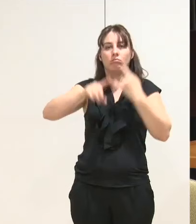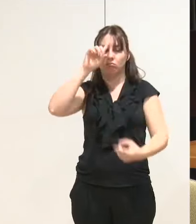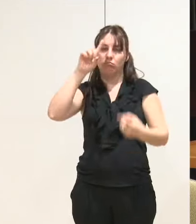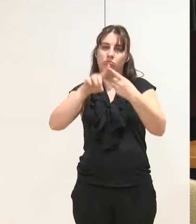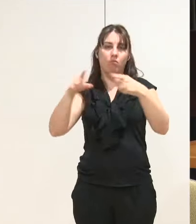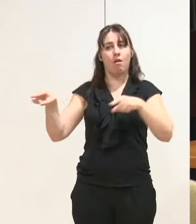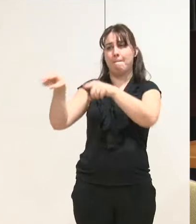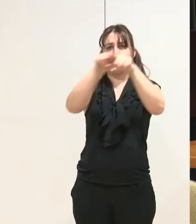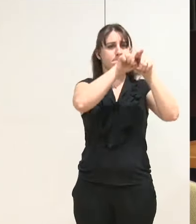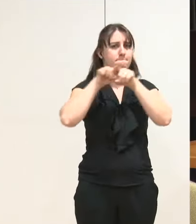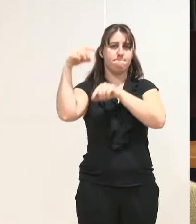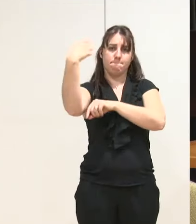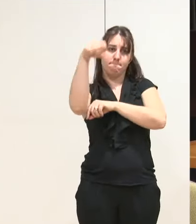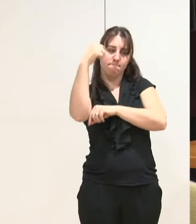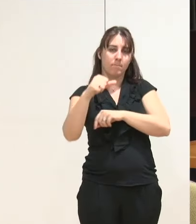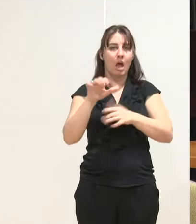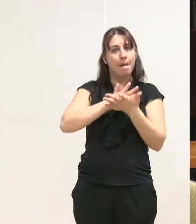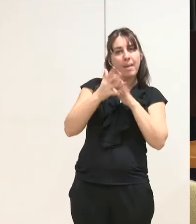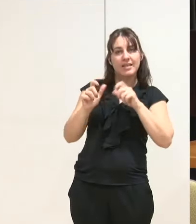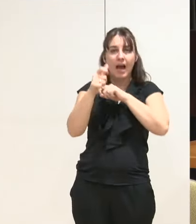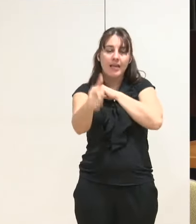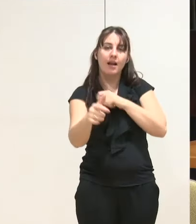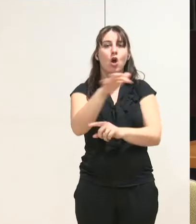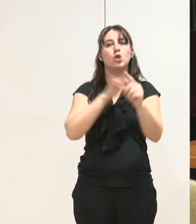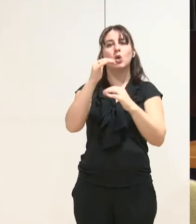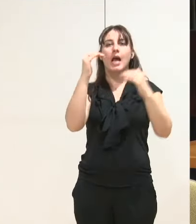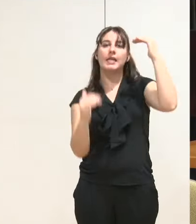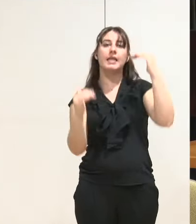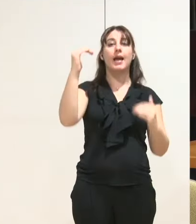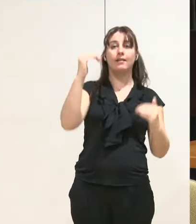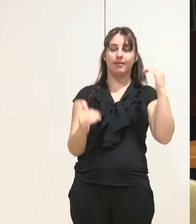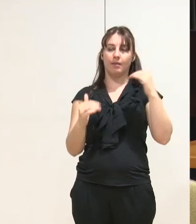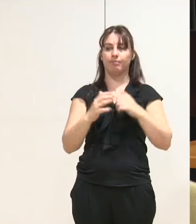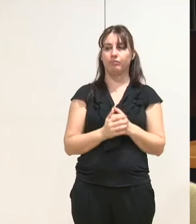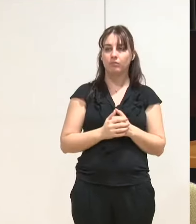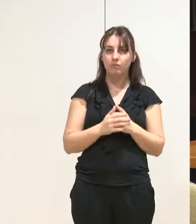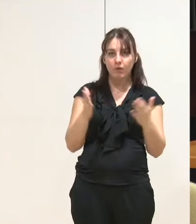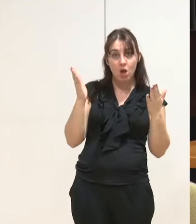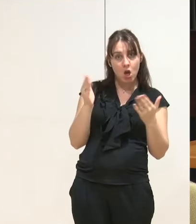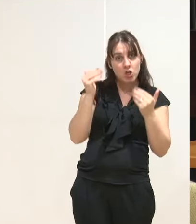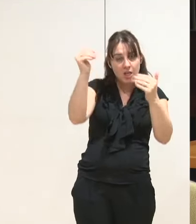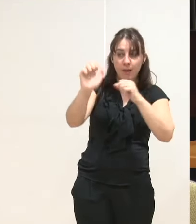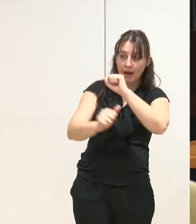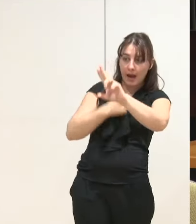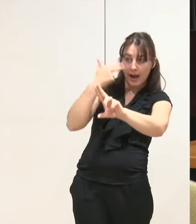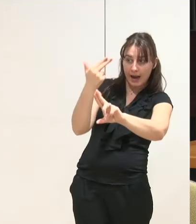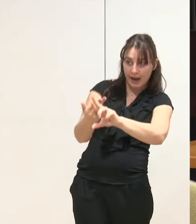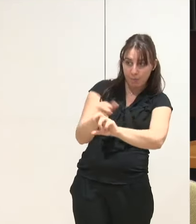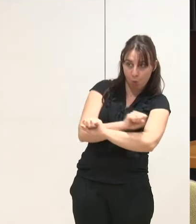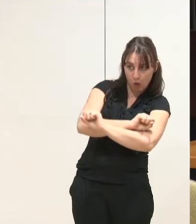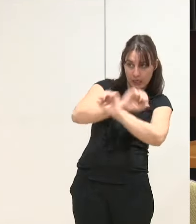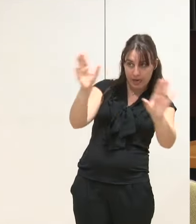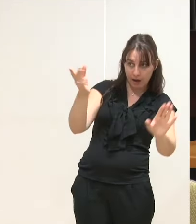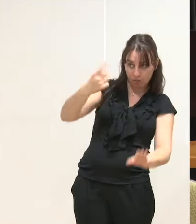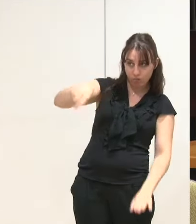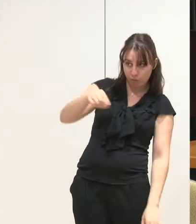commune sur l'impact de nos pratiques sur les inégalités sociales donc j'espère que cette réponse vous conviendra si